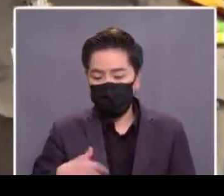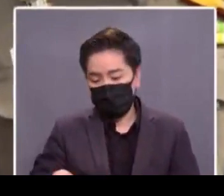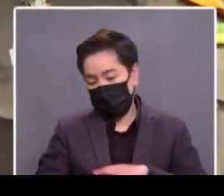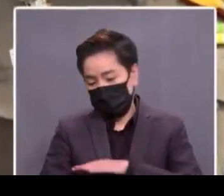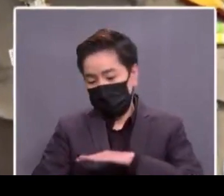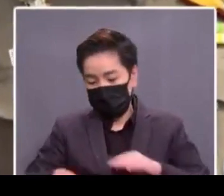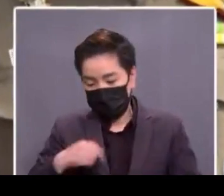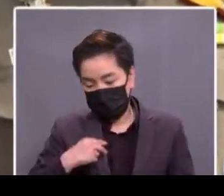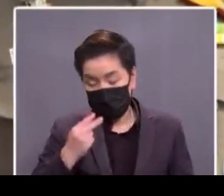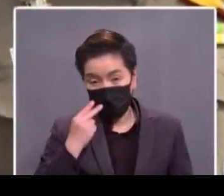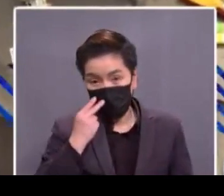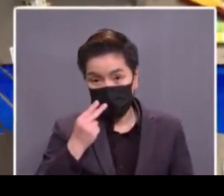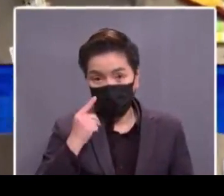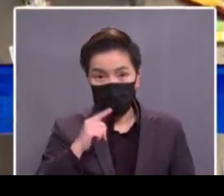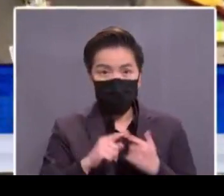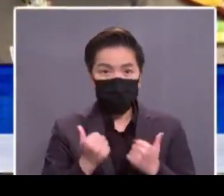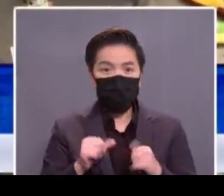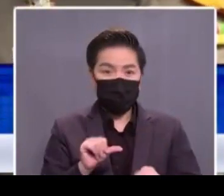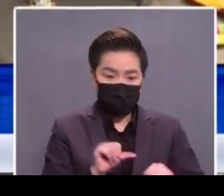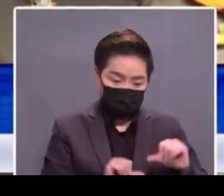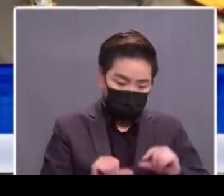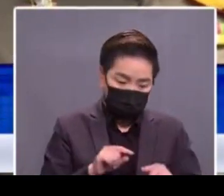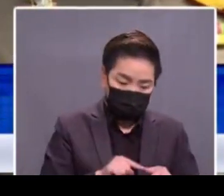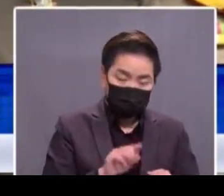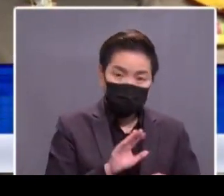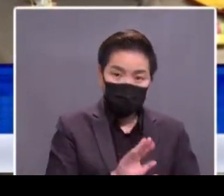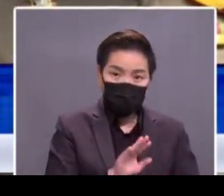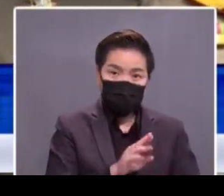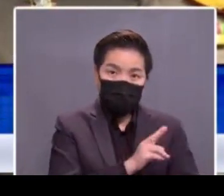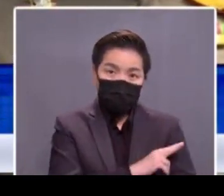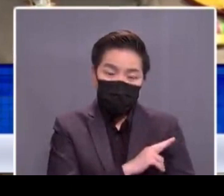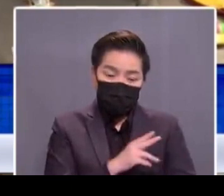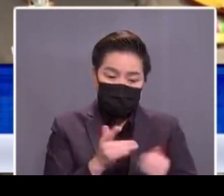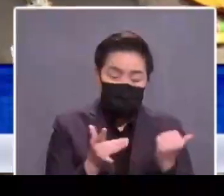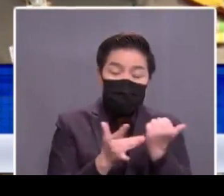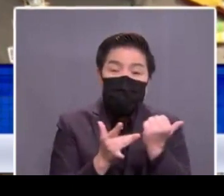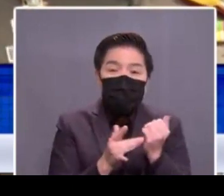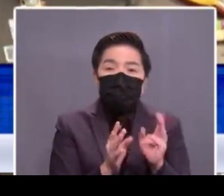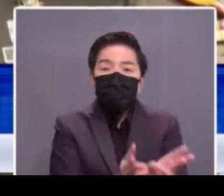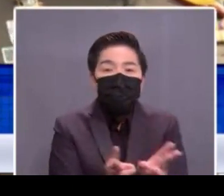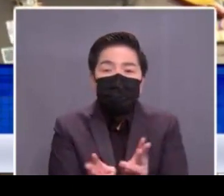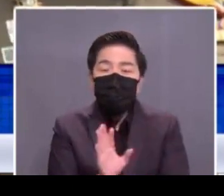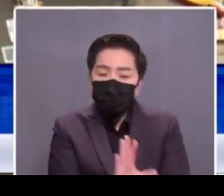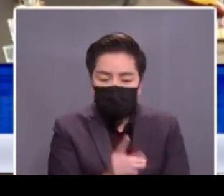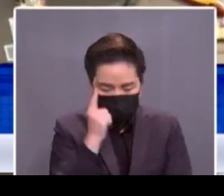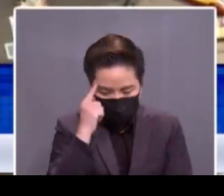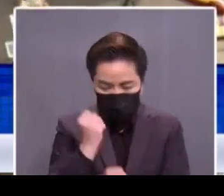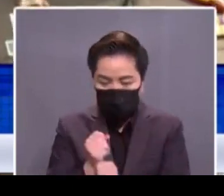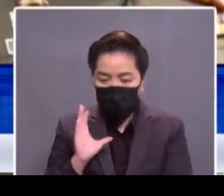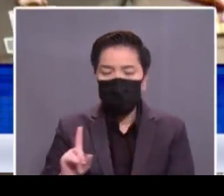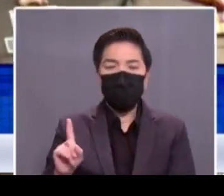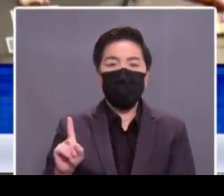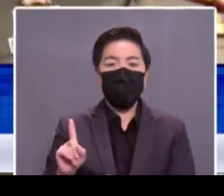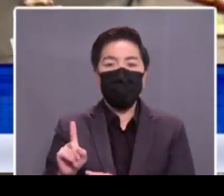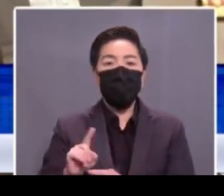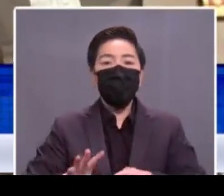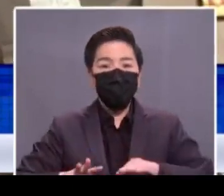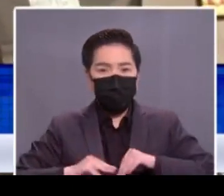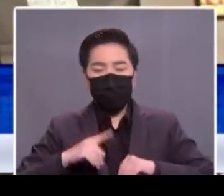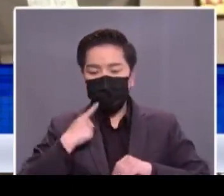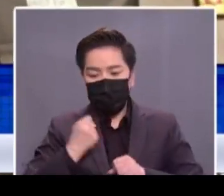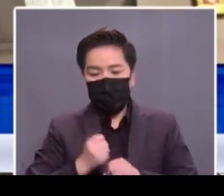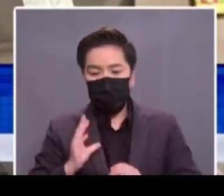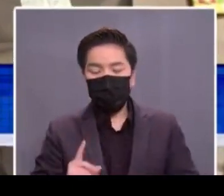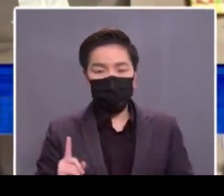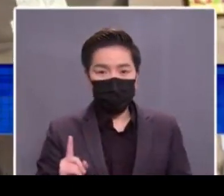านหลักฐานทางนิติวิทยาศาสตร์ทางเทคนิคนะก็เชื่อว่าทำคนเดียวครับตามคำรับสารภาพ ว่าเข